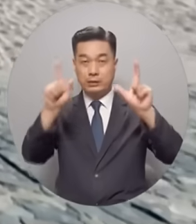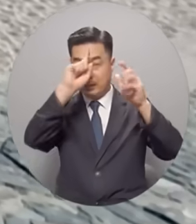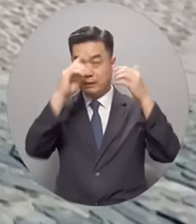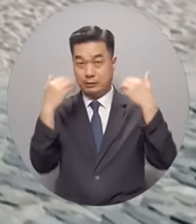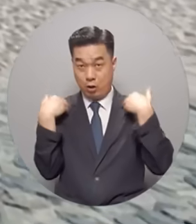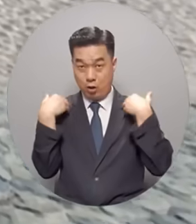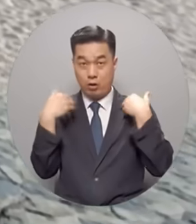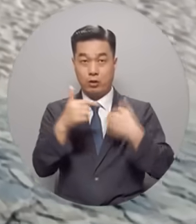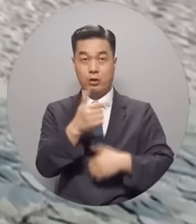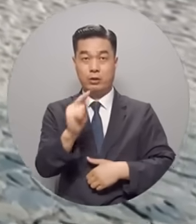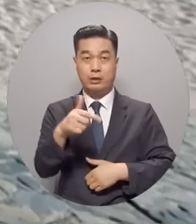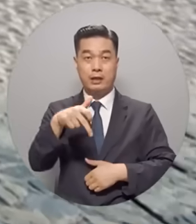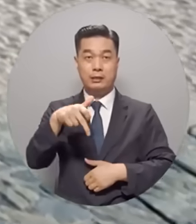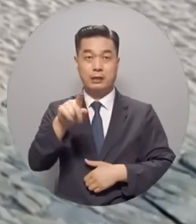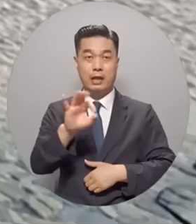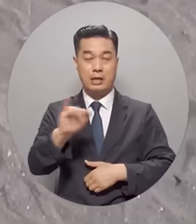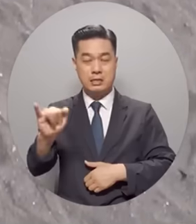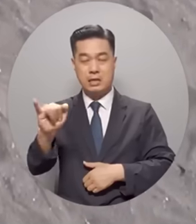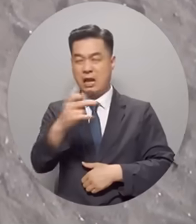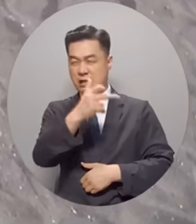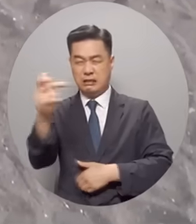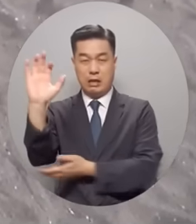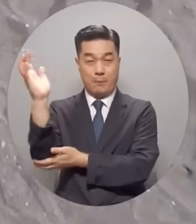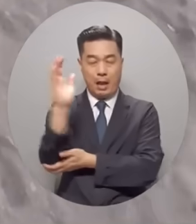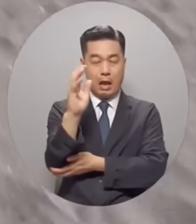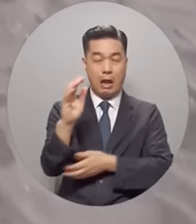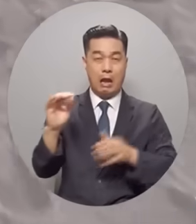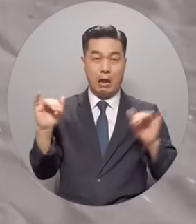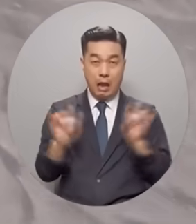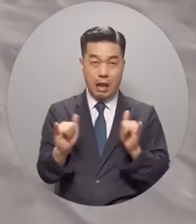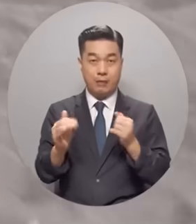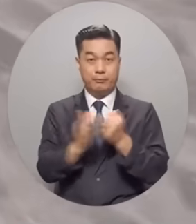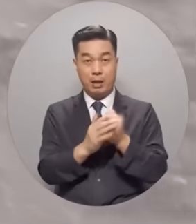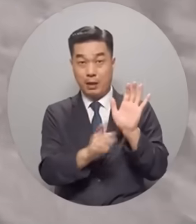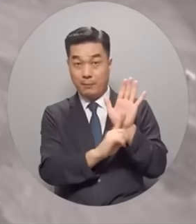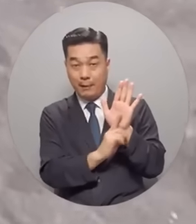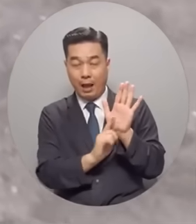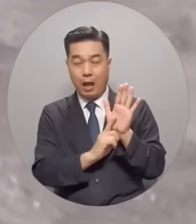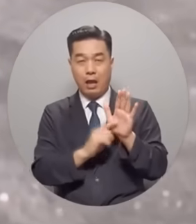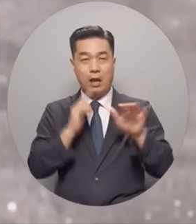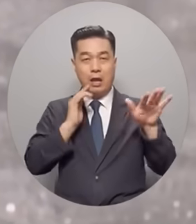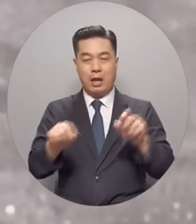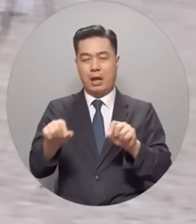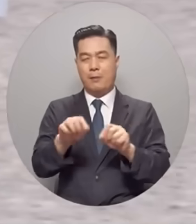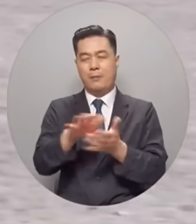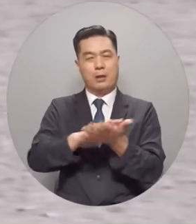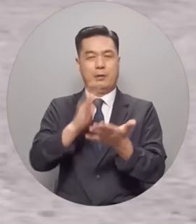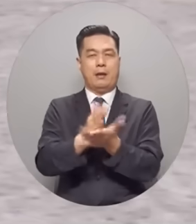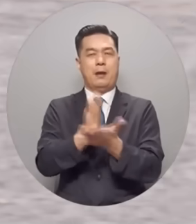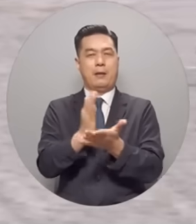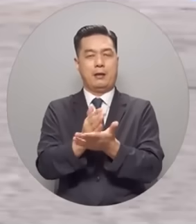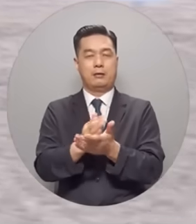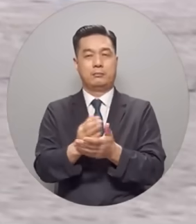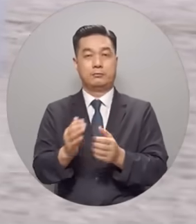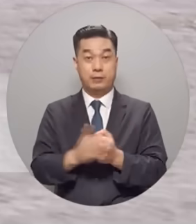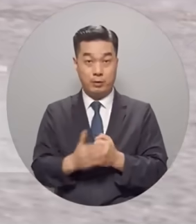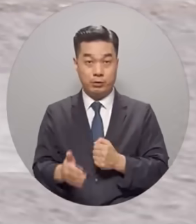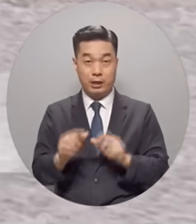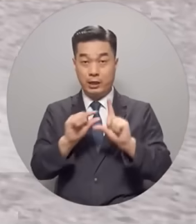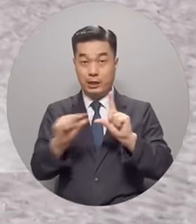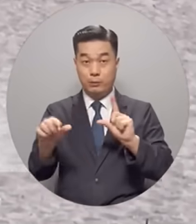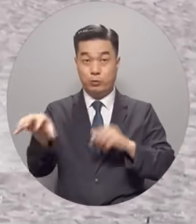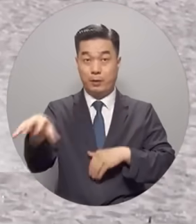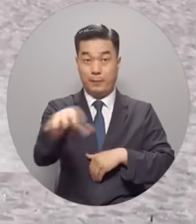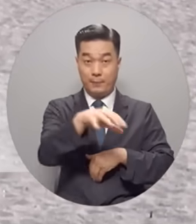지진 주의보를 발표하자 쓰나미 공포가 해변가를 덮쳤기 때문입니다. 특히 와카야마현 등 일부